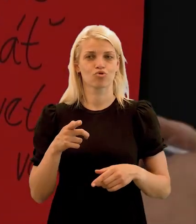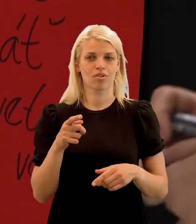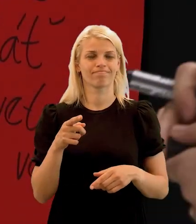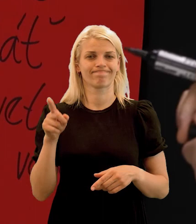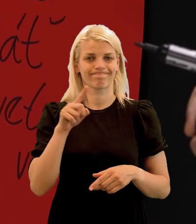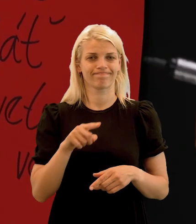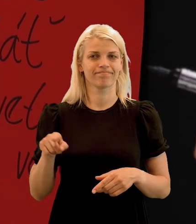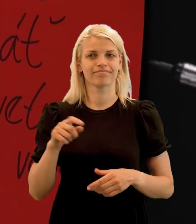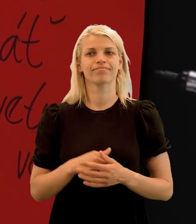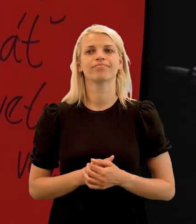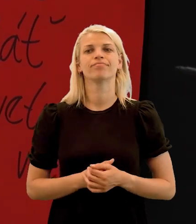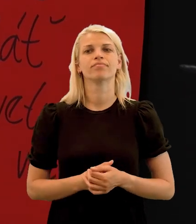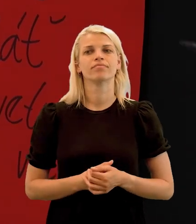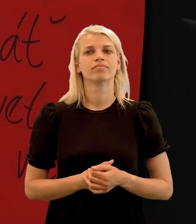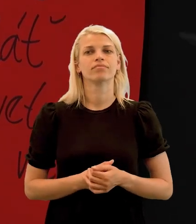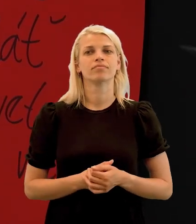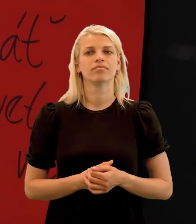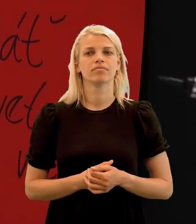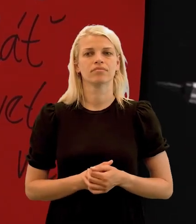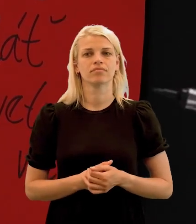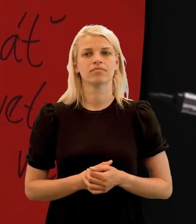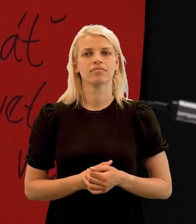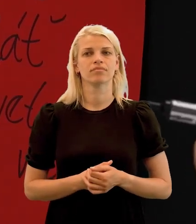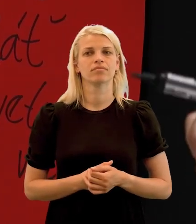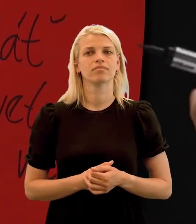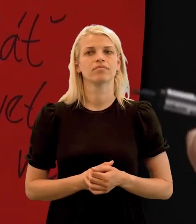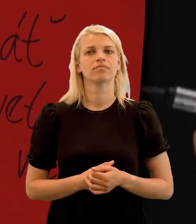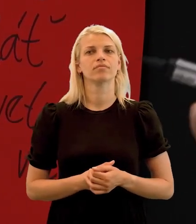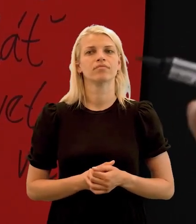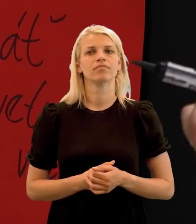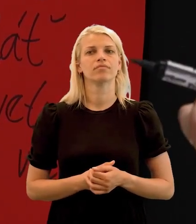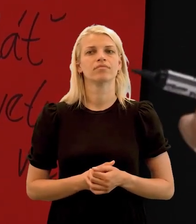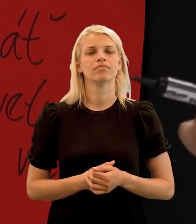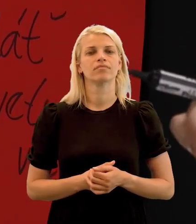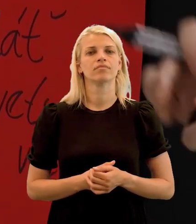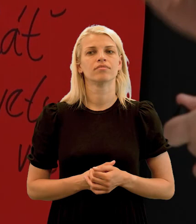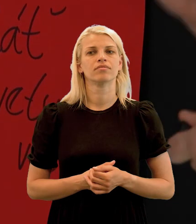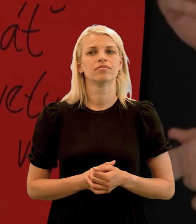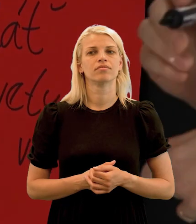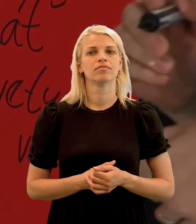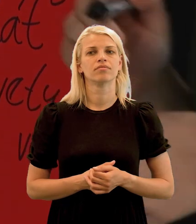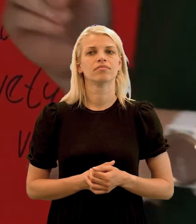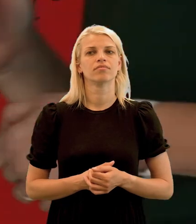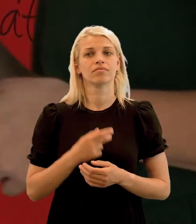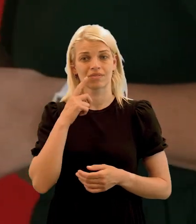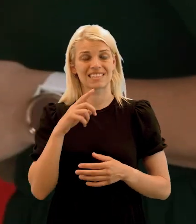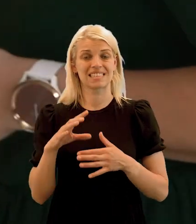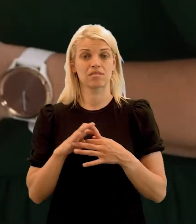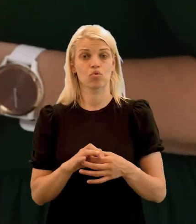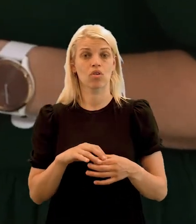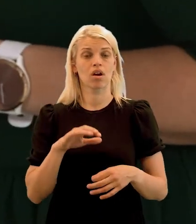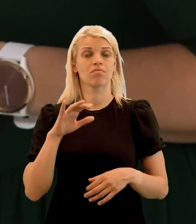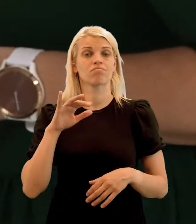pretože. Spojky môžu stáť aj na začiatku, aj v strede vety. Mám tu spojku, ktorá sa vo